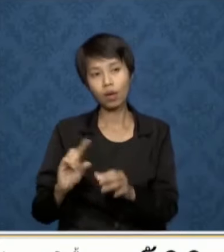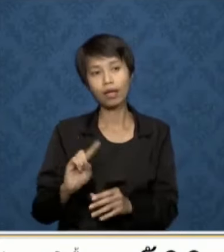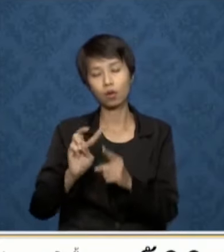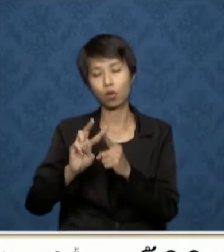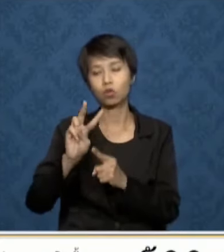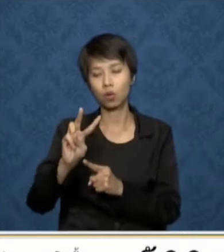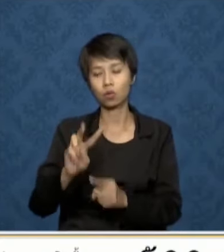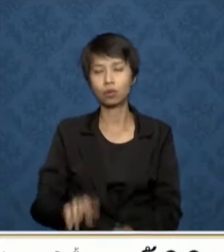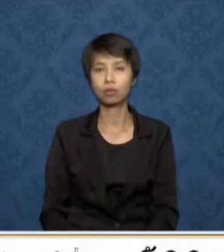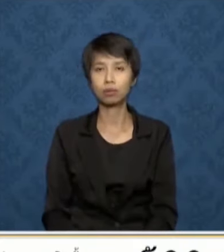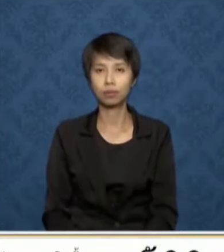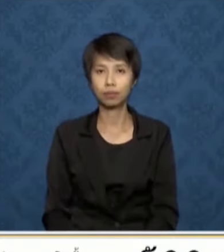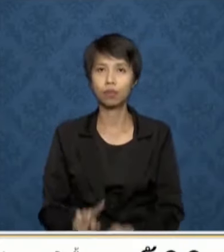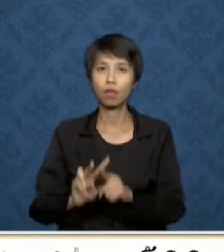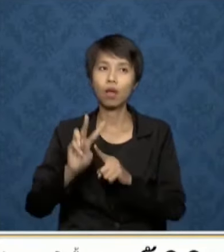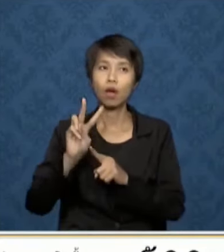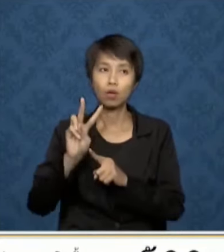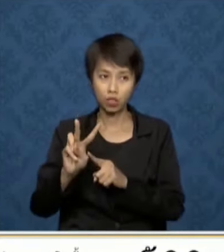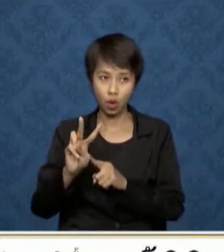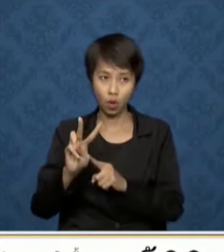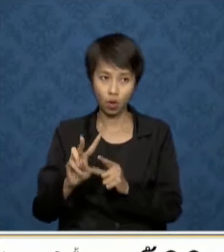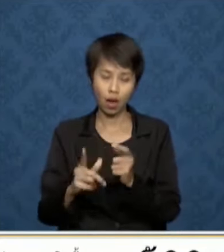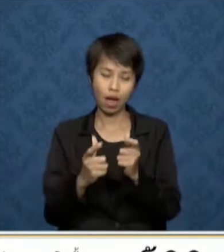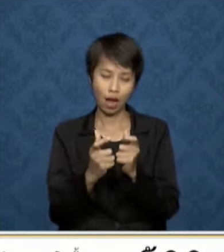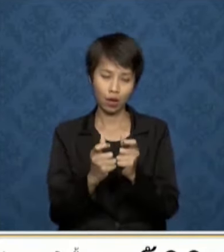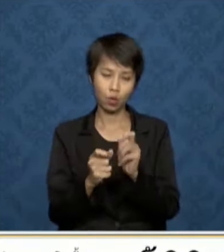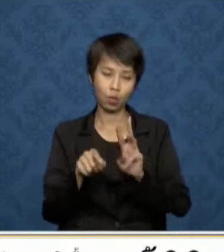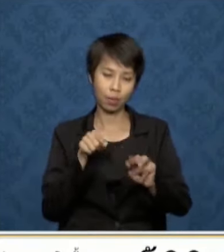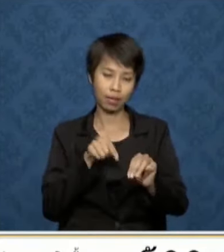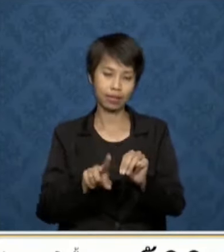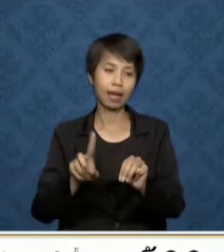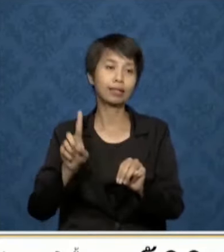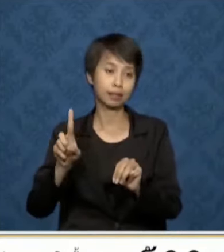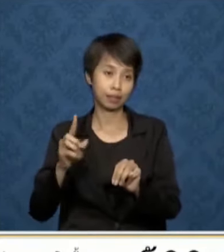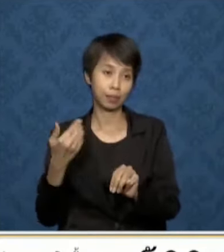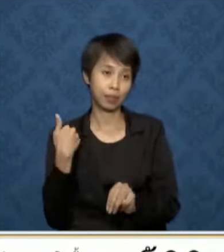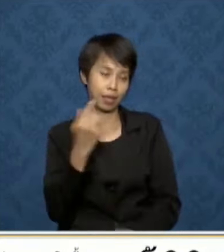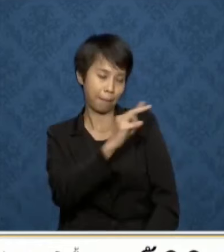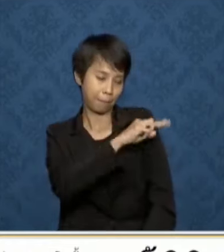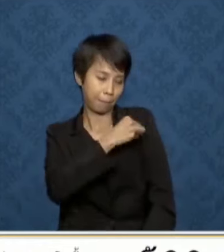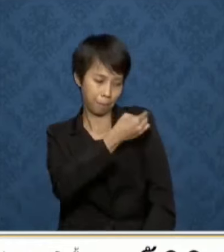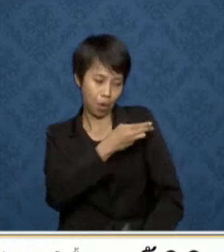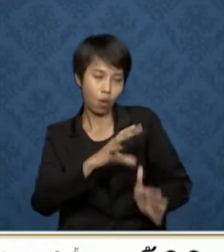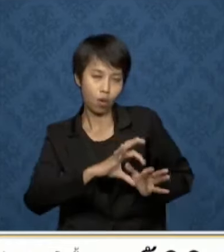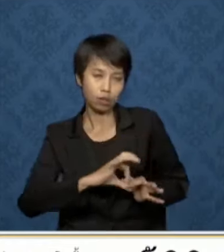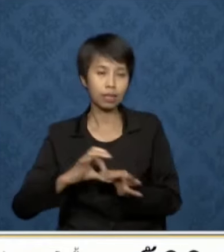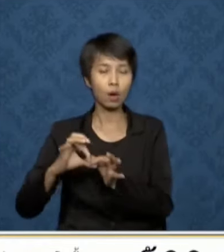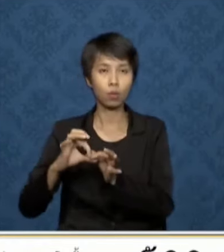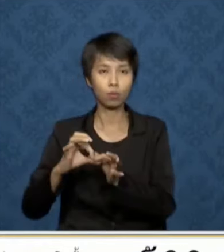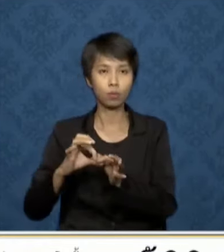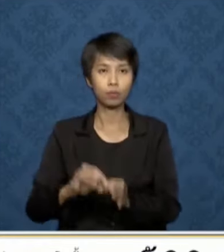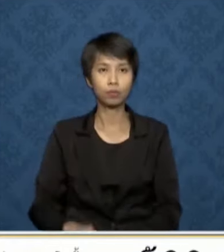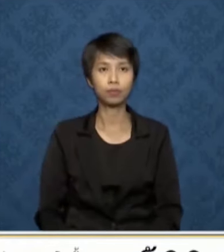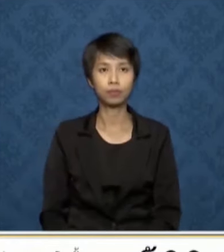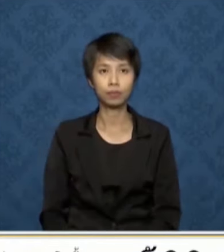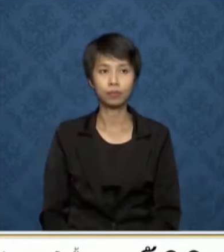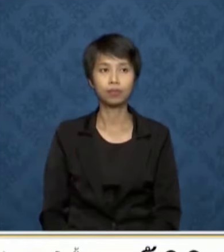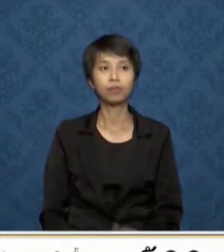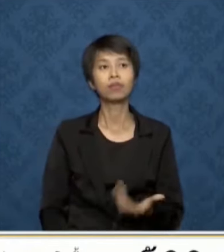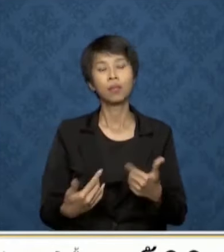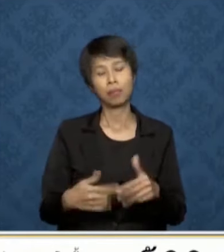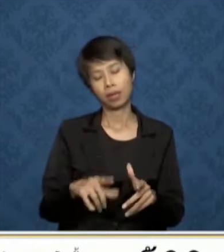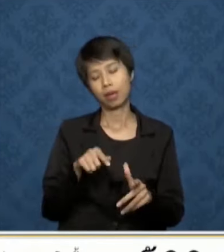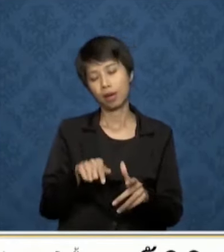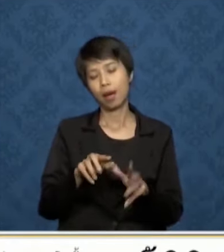ถัไปครัข้อ 2 อนุมัตต 1มีคุหมอเมื่ข้องแล้วครับอ 2 อนุมัตต 2